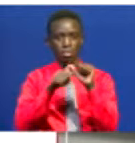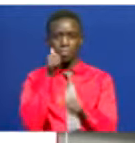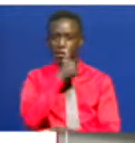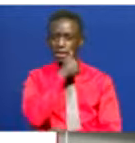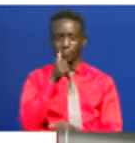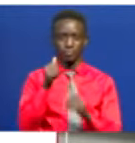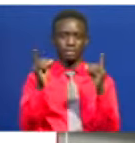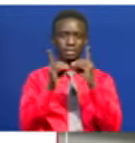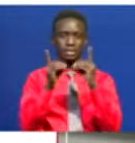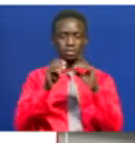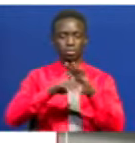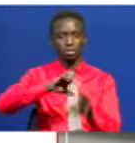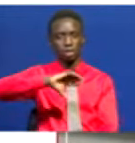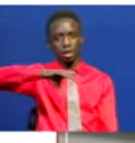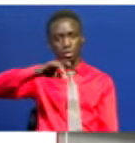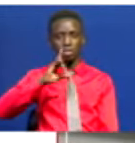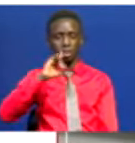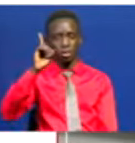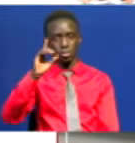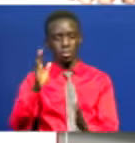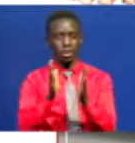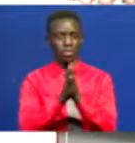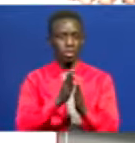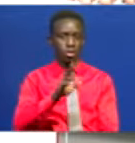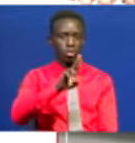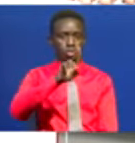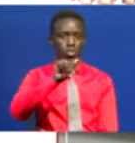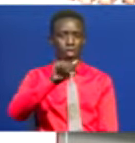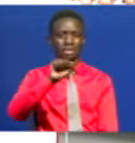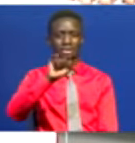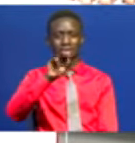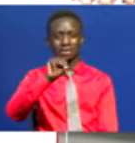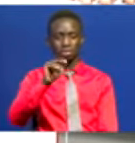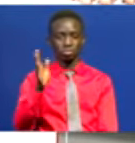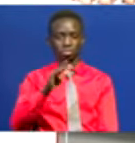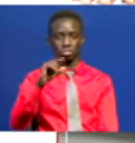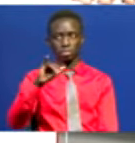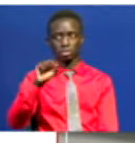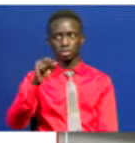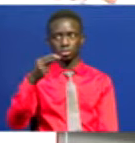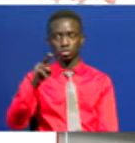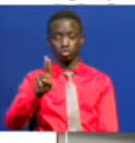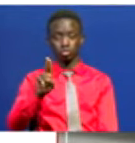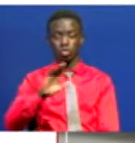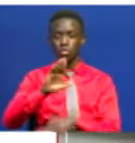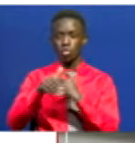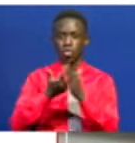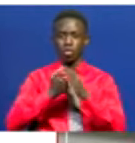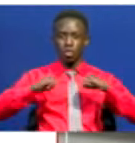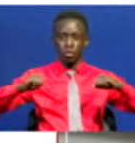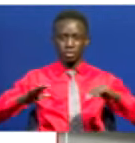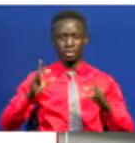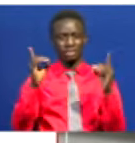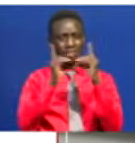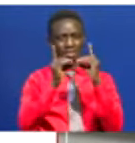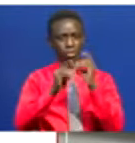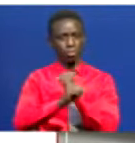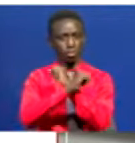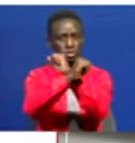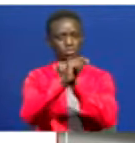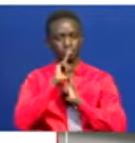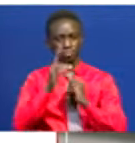za Nairobi na Uasin Gishu, maafisa kutoka afisi ya kamishna wa utunzi wa data walitoa changamoto kwa wakopeshaji kusaka idhini